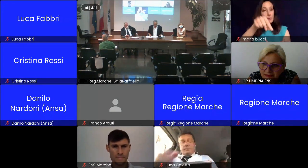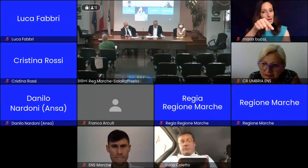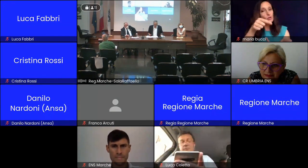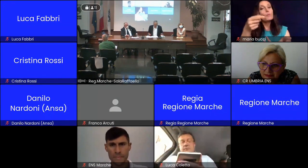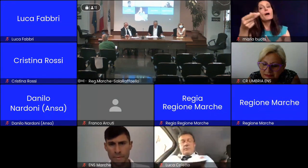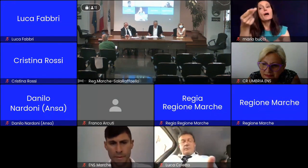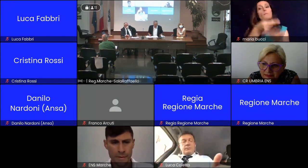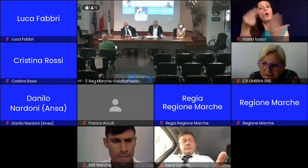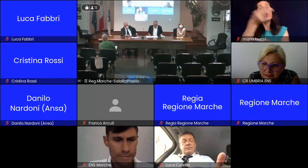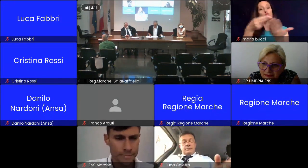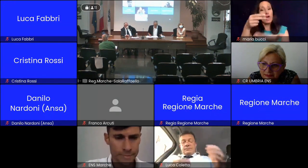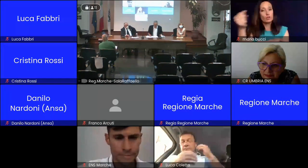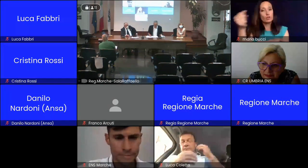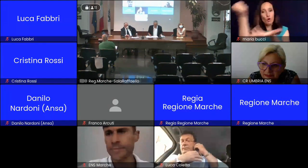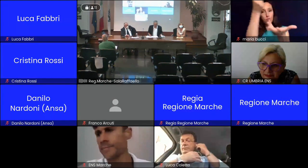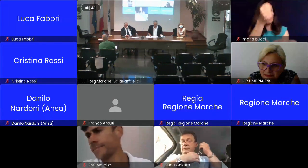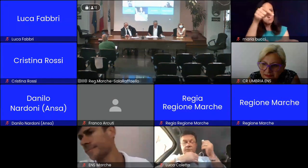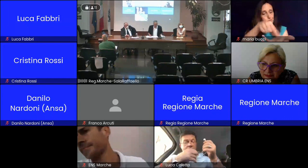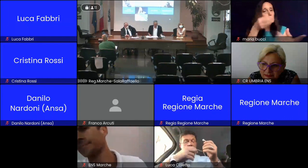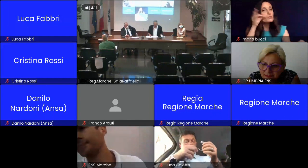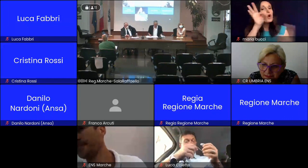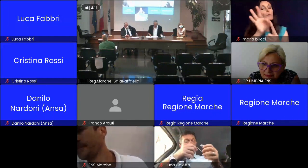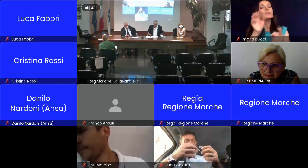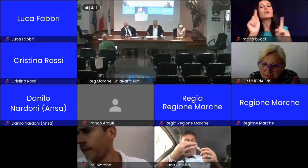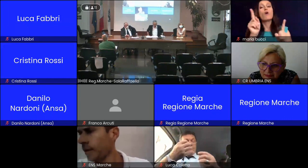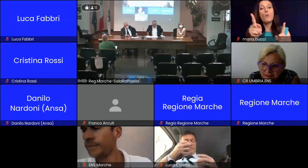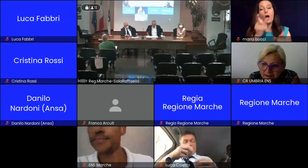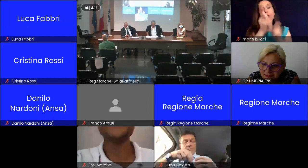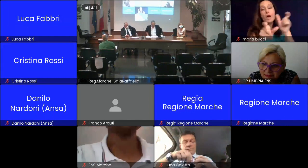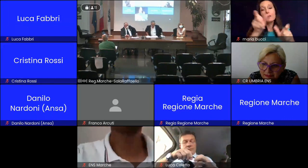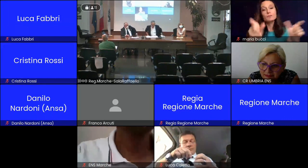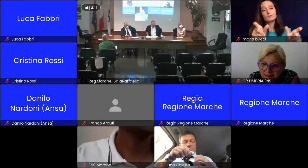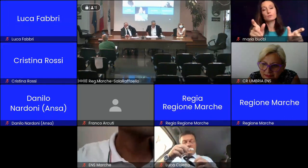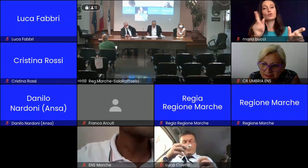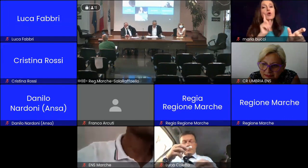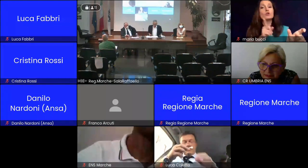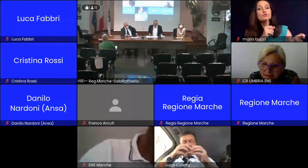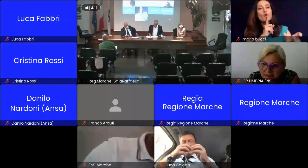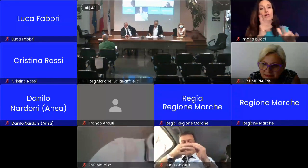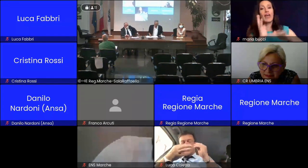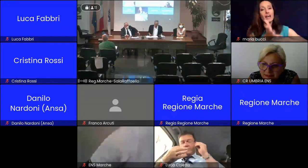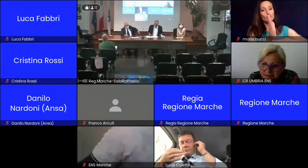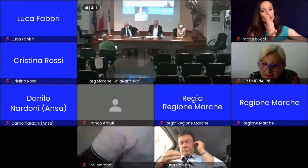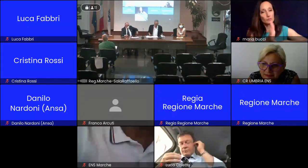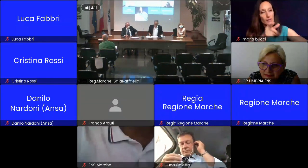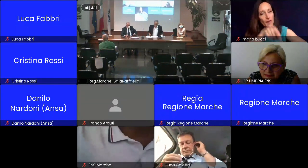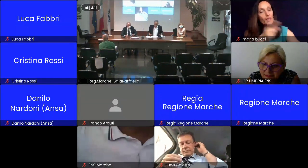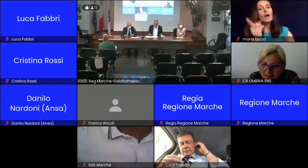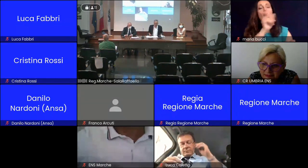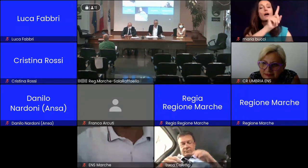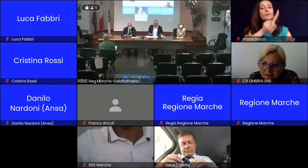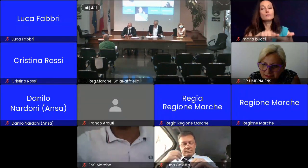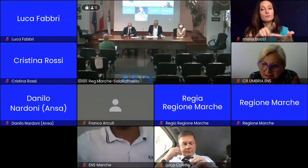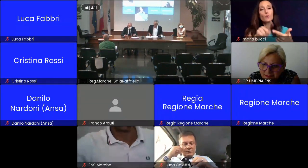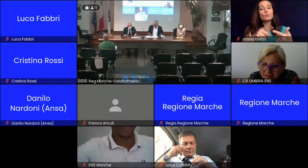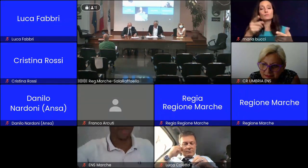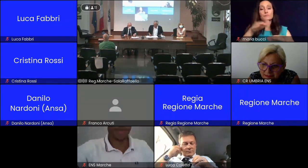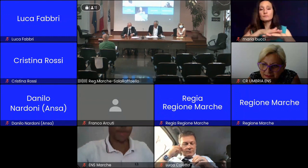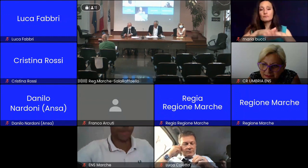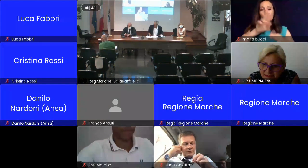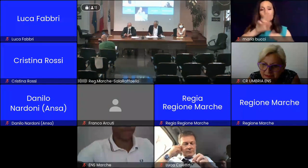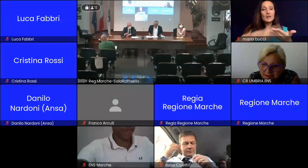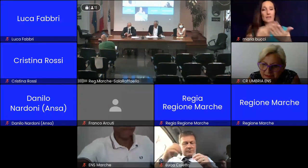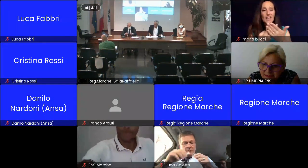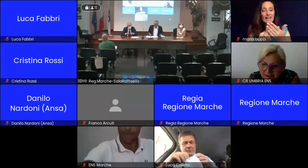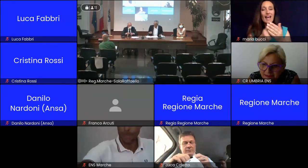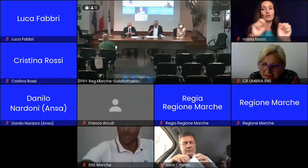LIS, oltre che altre forme di video interpretariato e altre modalità tecnologiche finalizzate all'abbattimento delle barriere